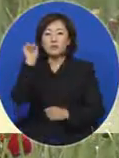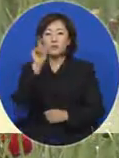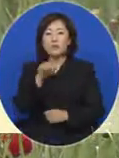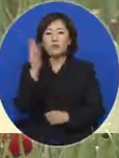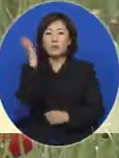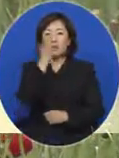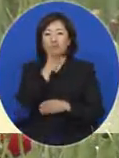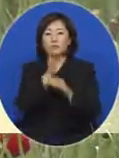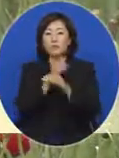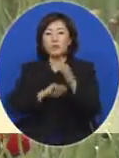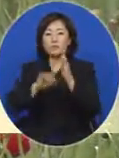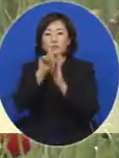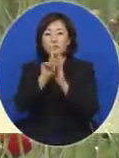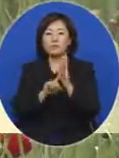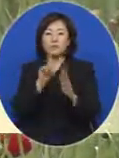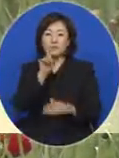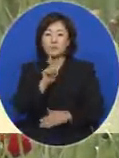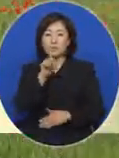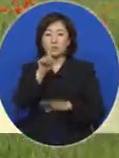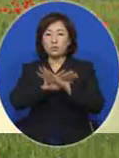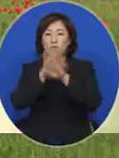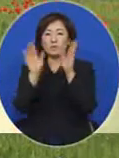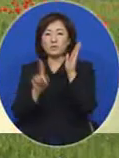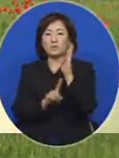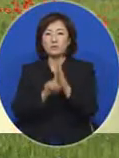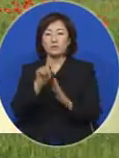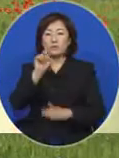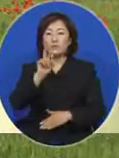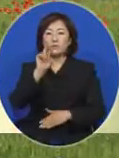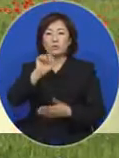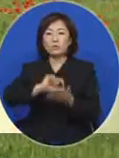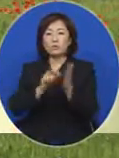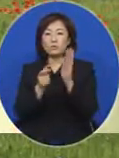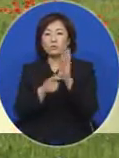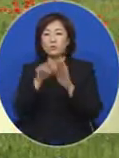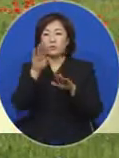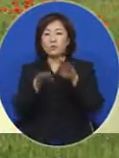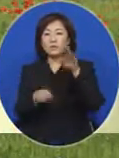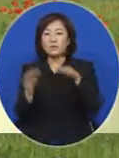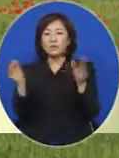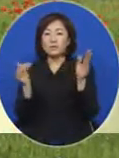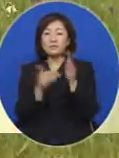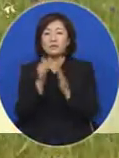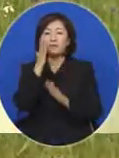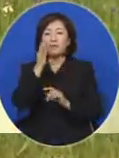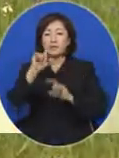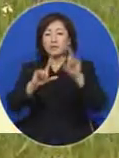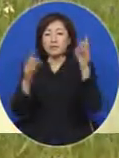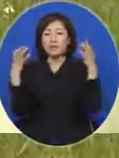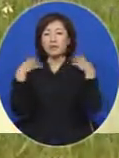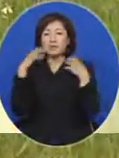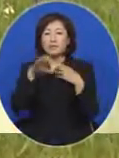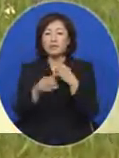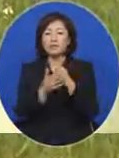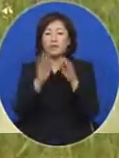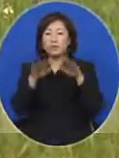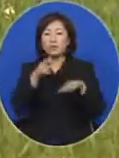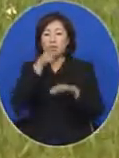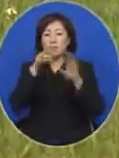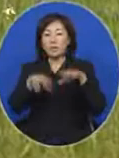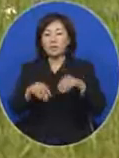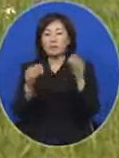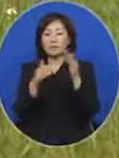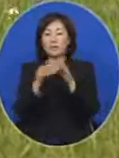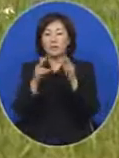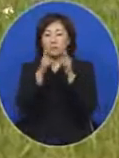맑은 가운데 아침 최저 11도, 낮 최고 25도의 기온 분포를 보이겠습니다. 울산 기상대는 오늘 비가 그친 뒤